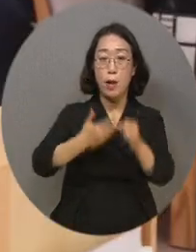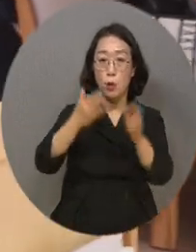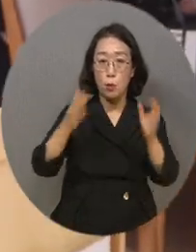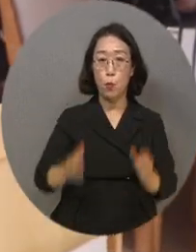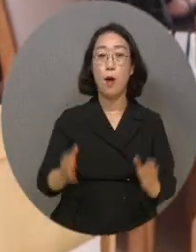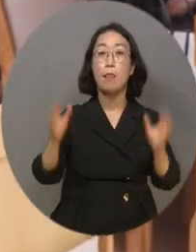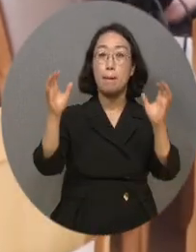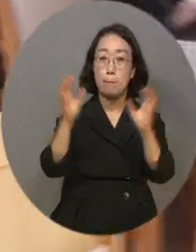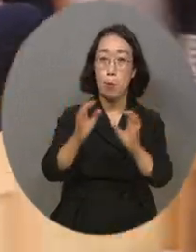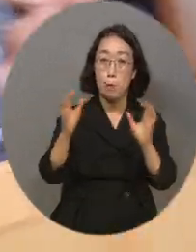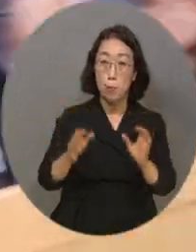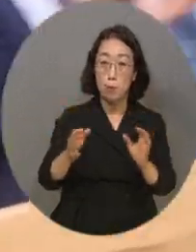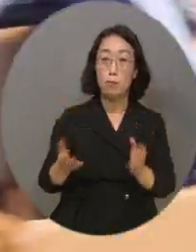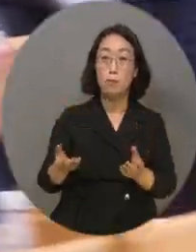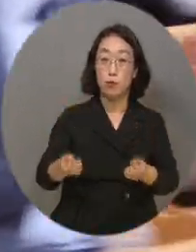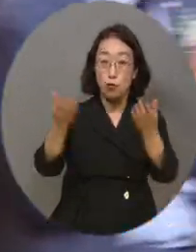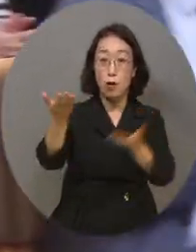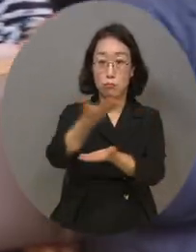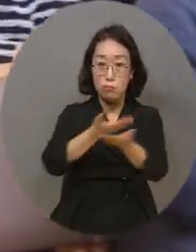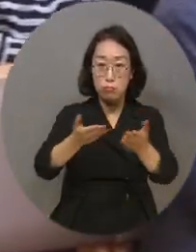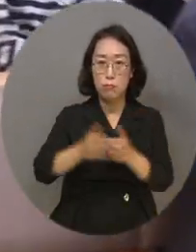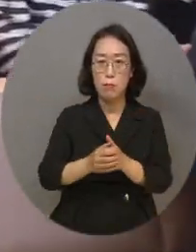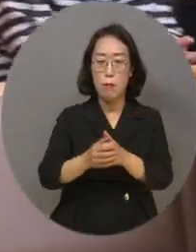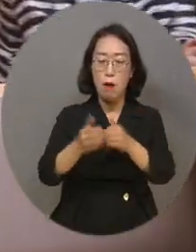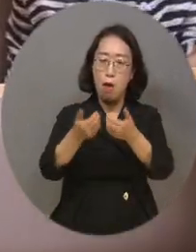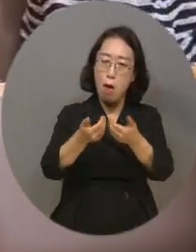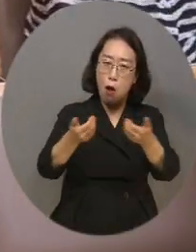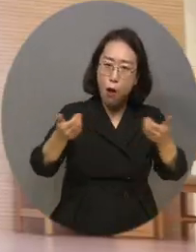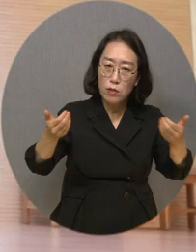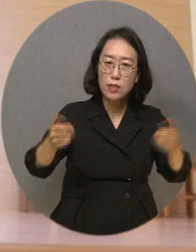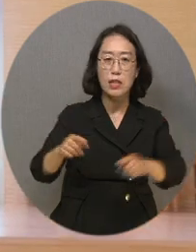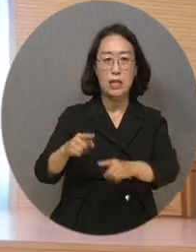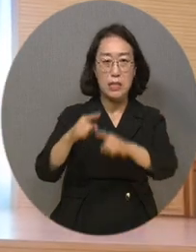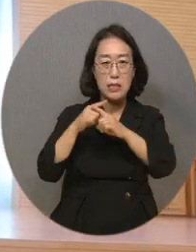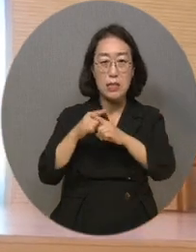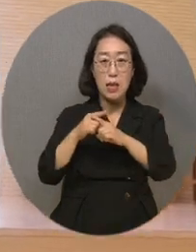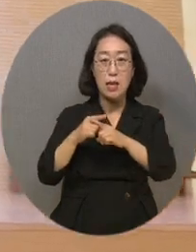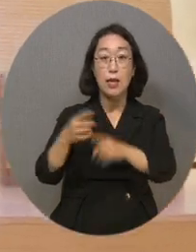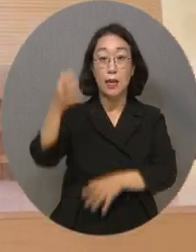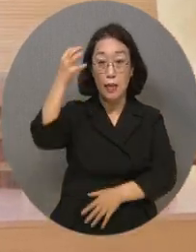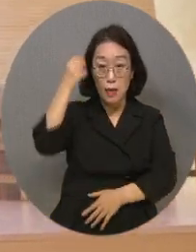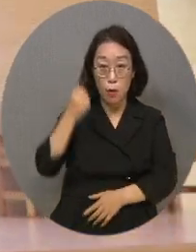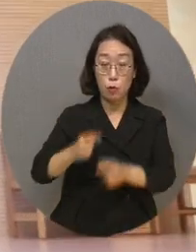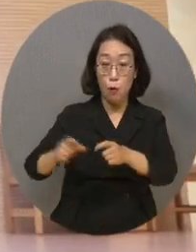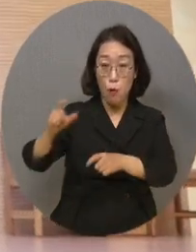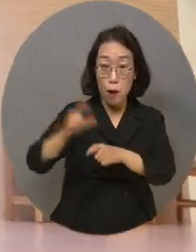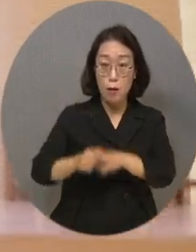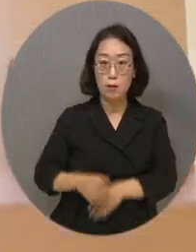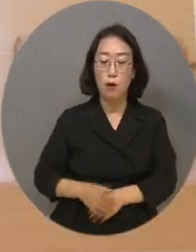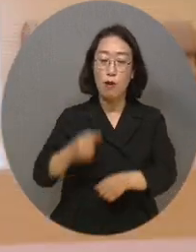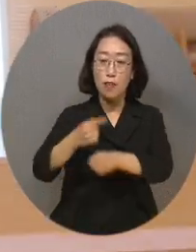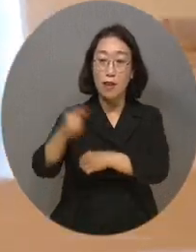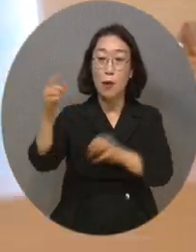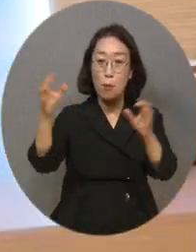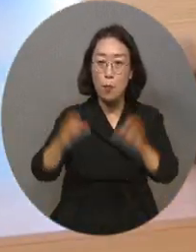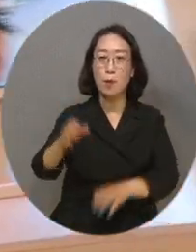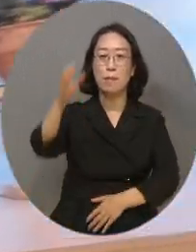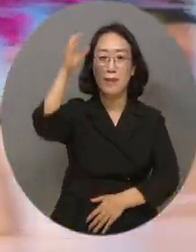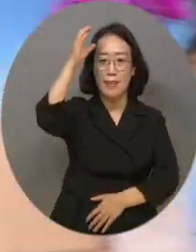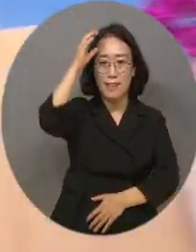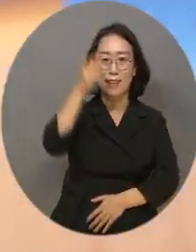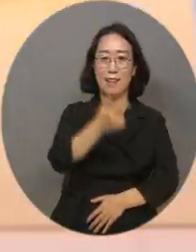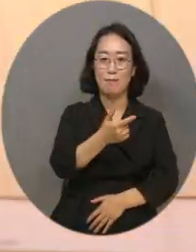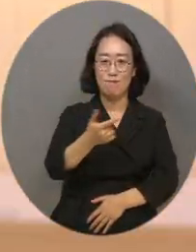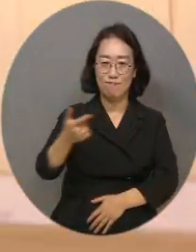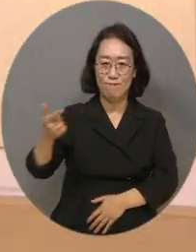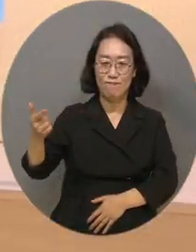행사의 주역들은 나라를 위해 먼저 가신 님의 고귀한 희생을 잊지 않으며 또다시 내년을 기약합니다.